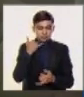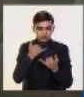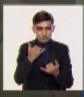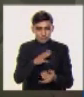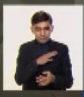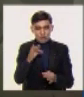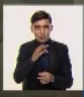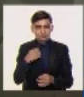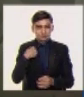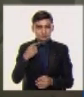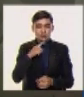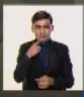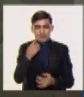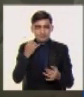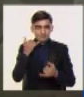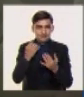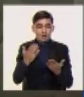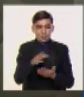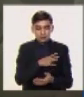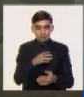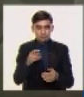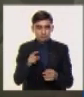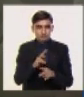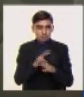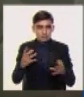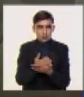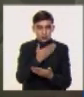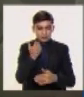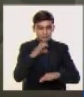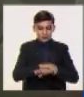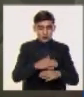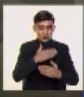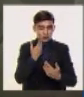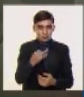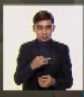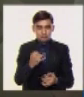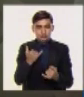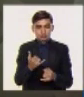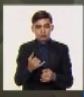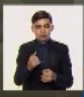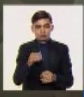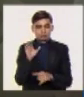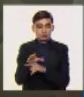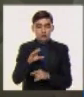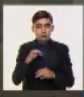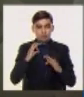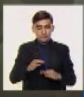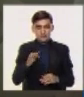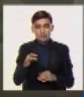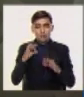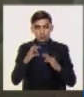мои диктофоны, ни к чему не придирались. Теперь начали вот таким образом, дали команду юристам, а юристы